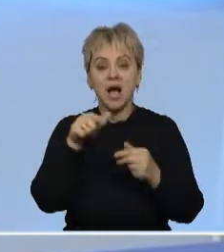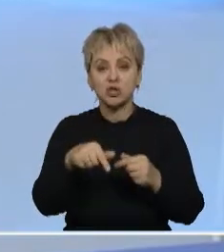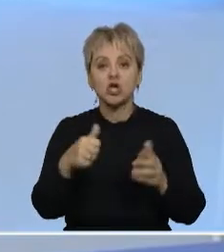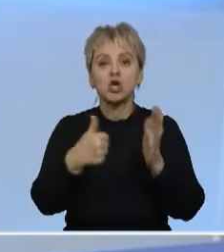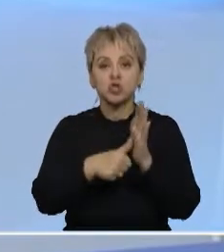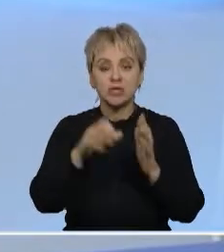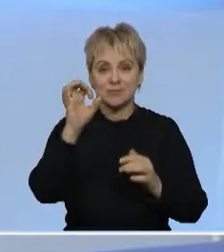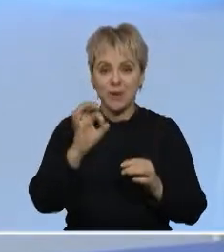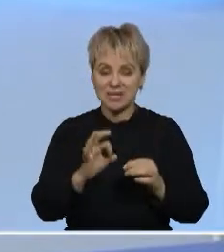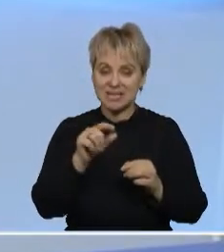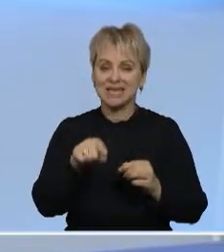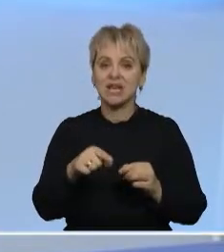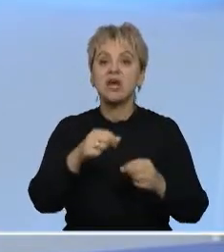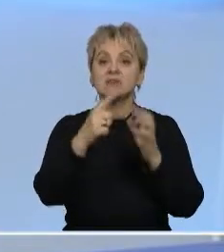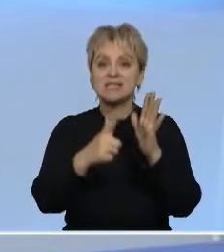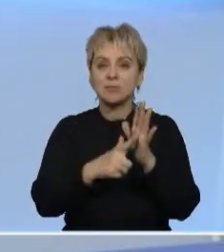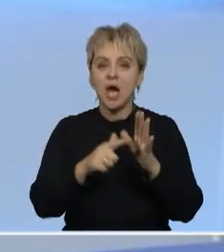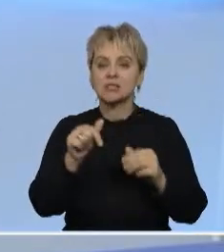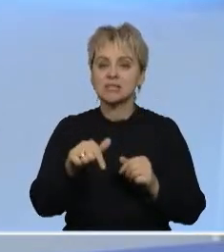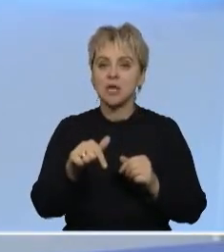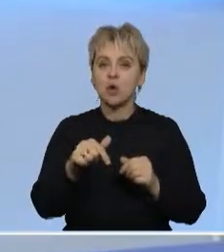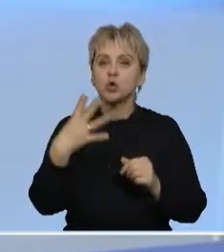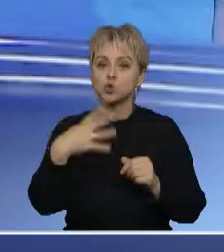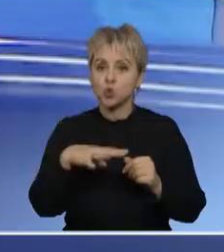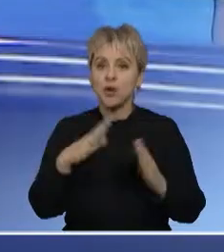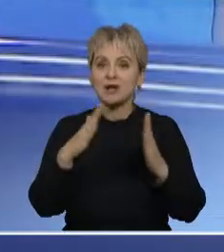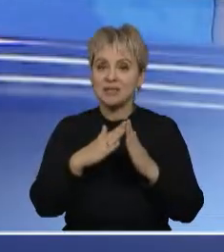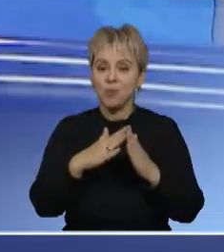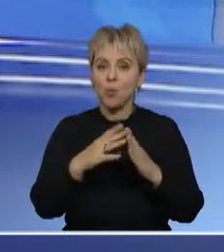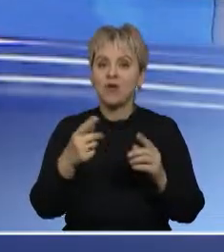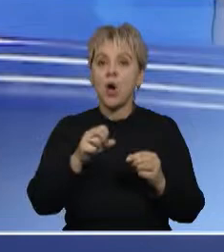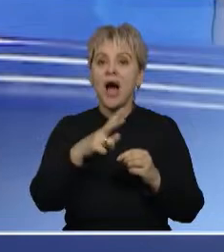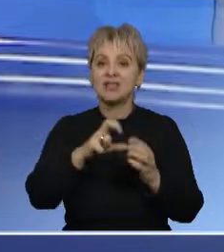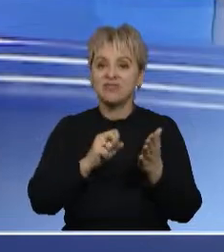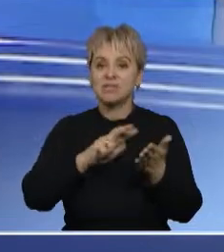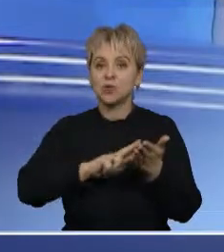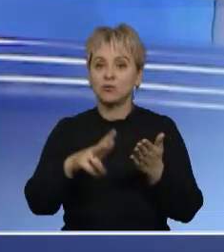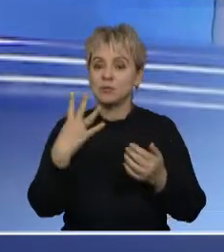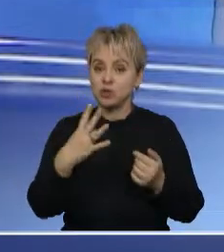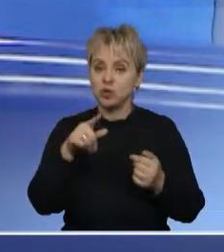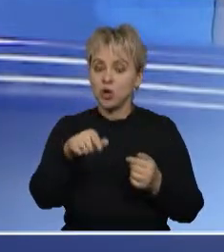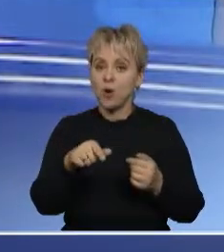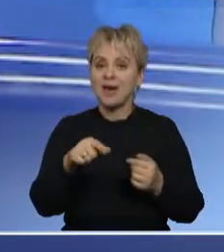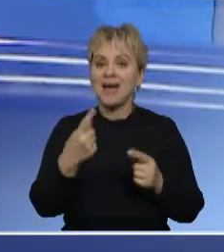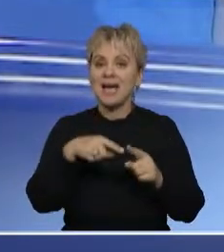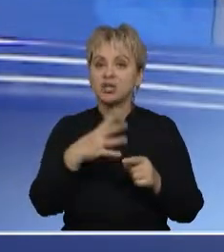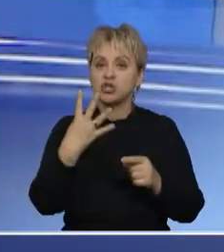уже 6%. В 2017 40 домов от 884,